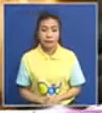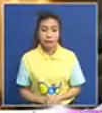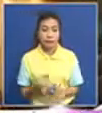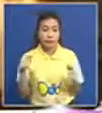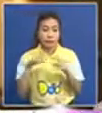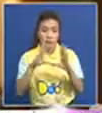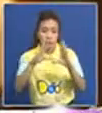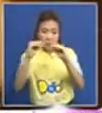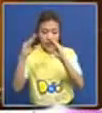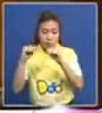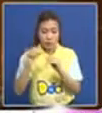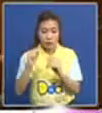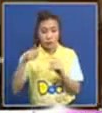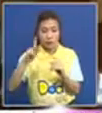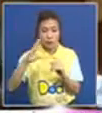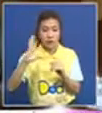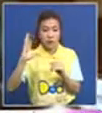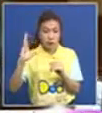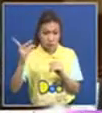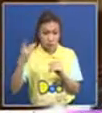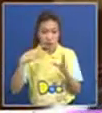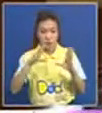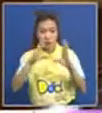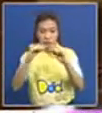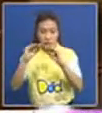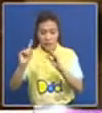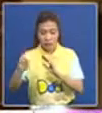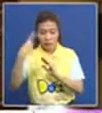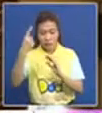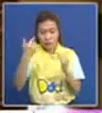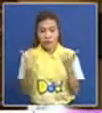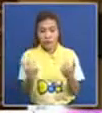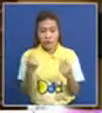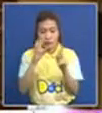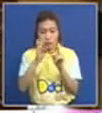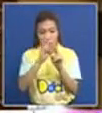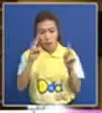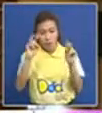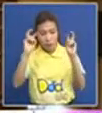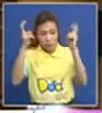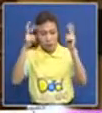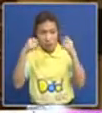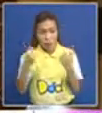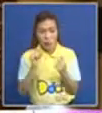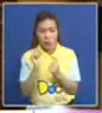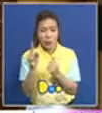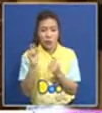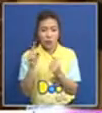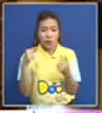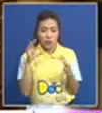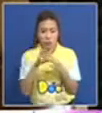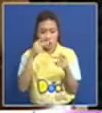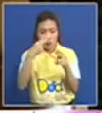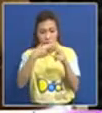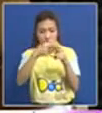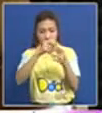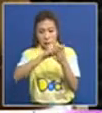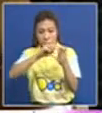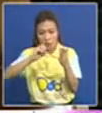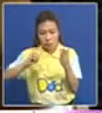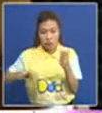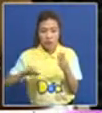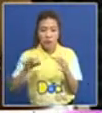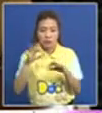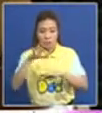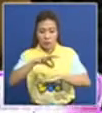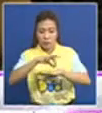การประชุมสภานิติบัญญัติแห่งชาติหรือสนช.วันนี้มีวาระเรื่องด่วนพิจารณากระบวนการถอดถอนนายสมศักดิ์ปริศน